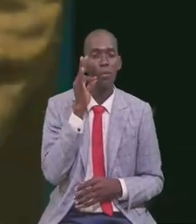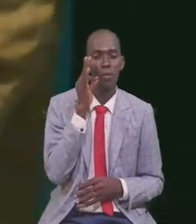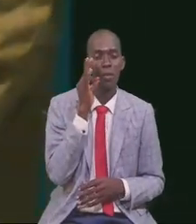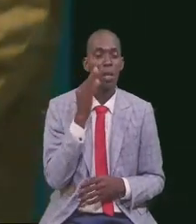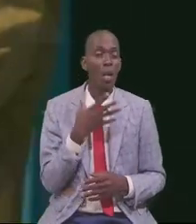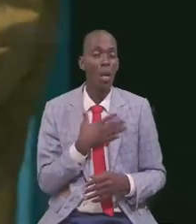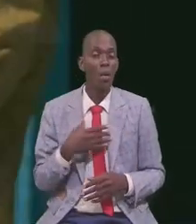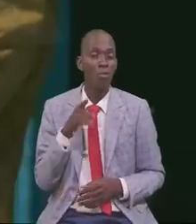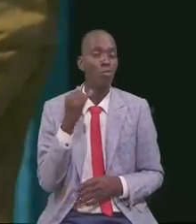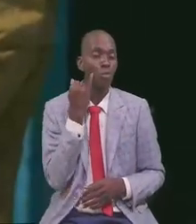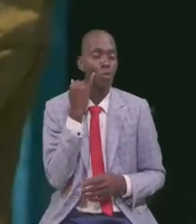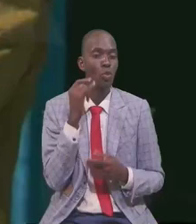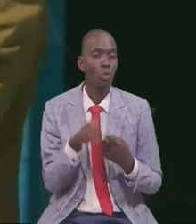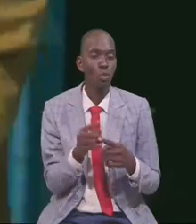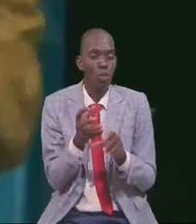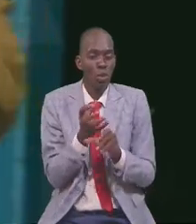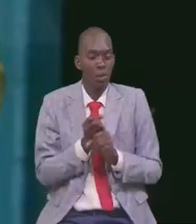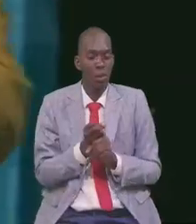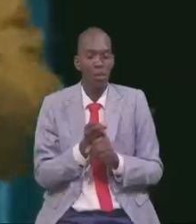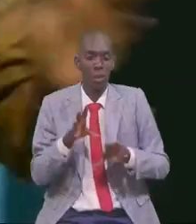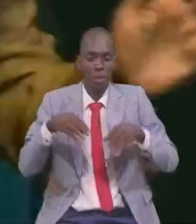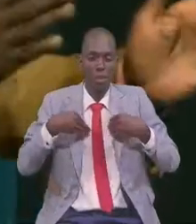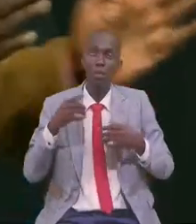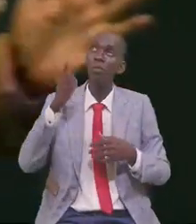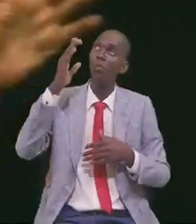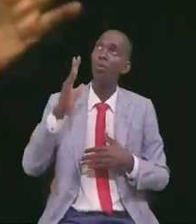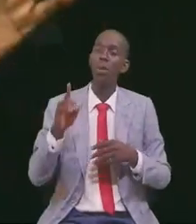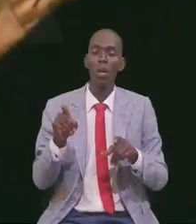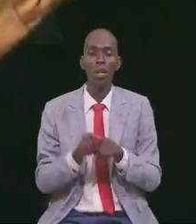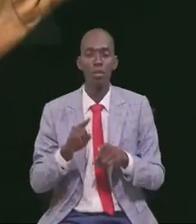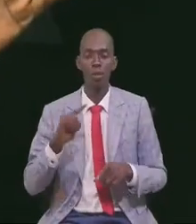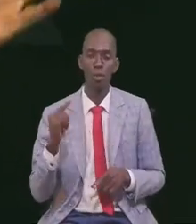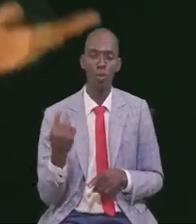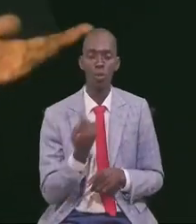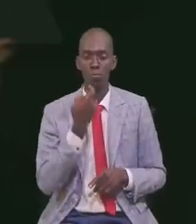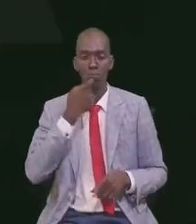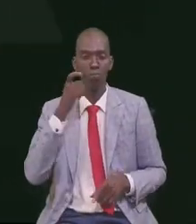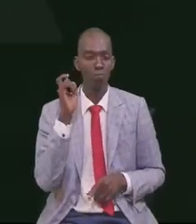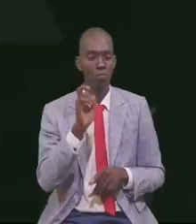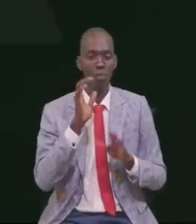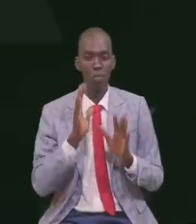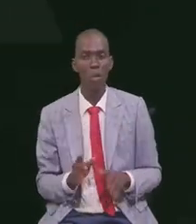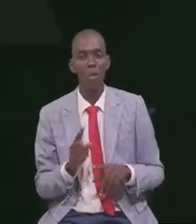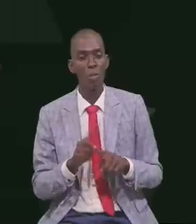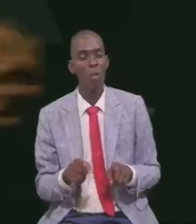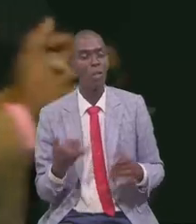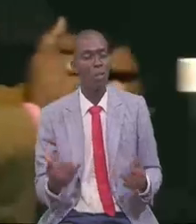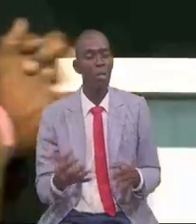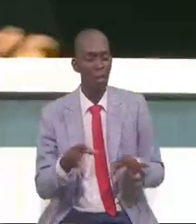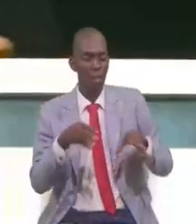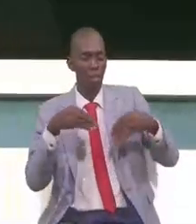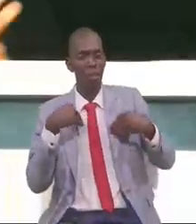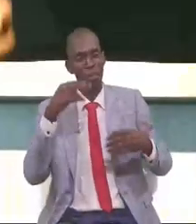comme le seul commandant. Ils ont pris Satan comme leur commandant. Et pour